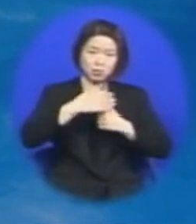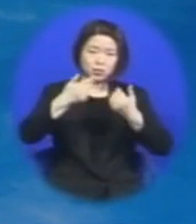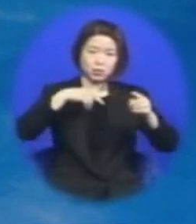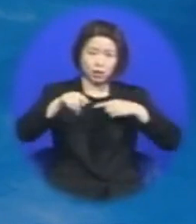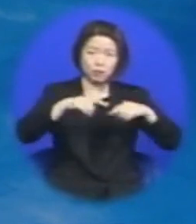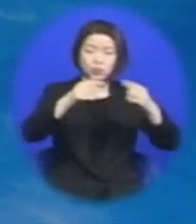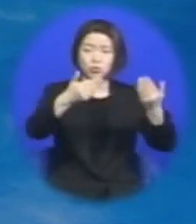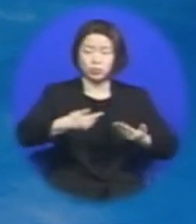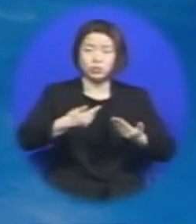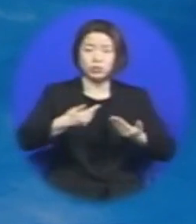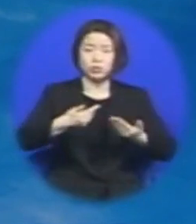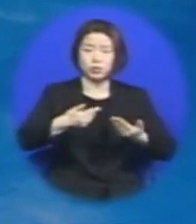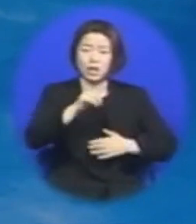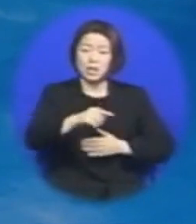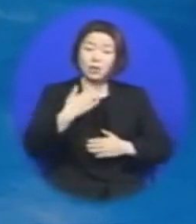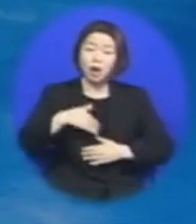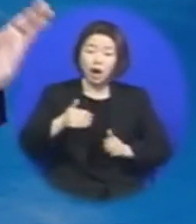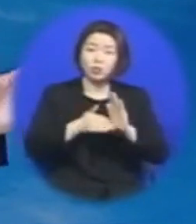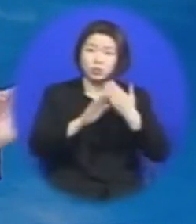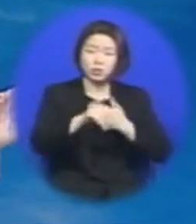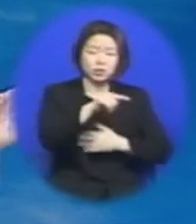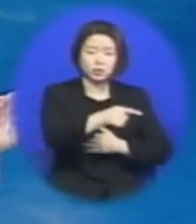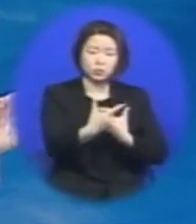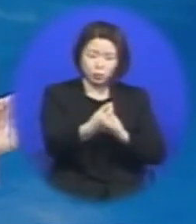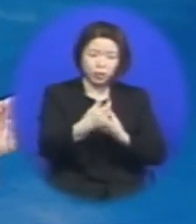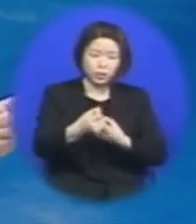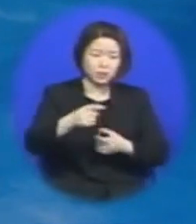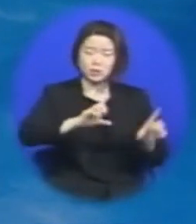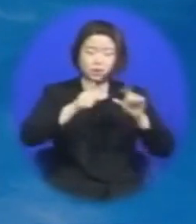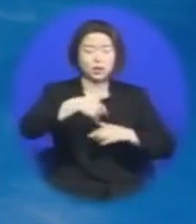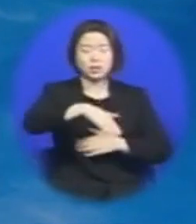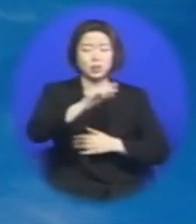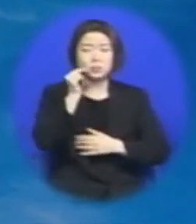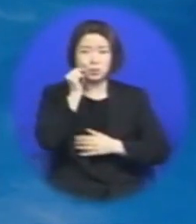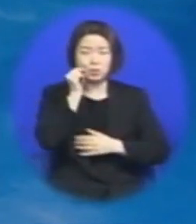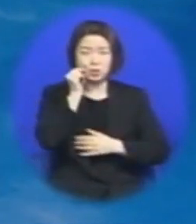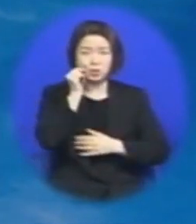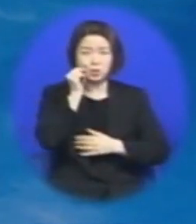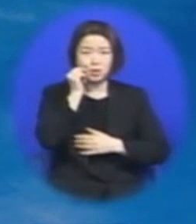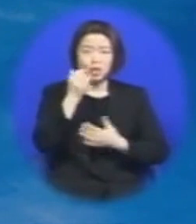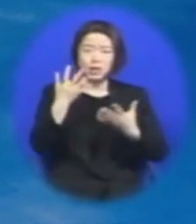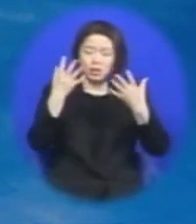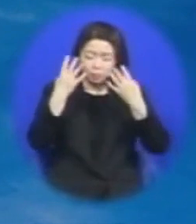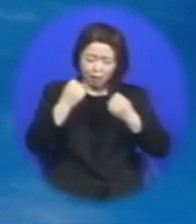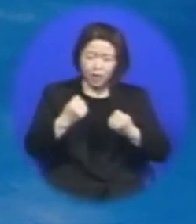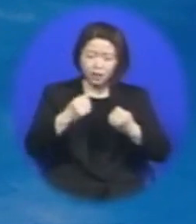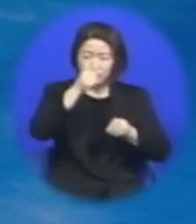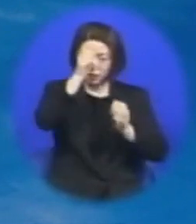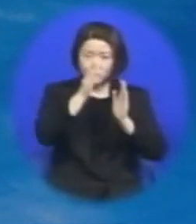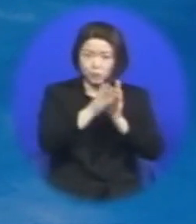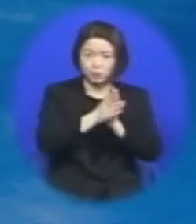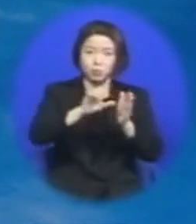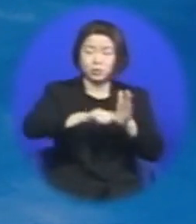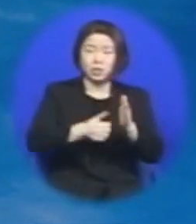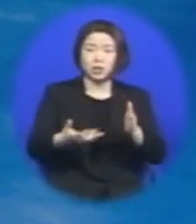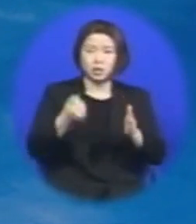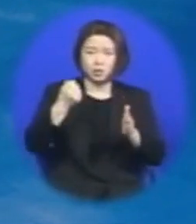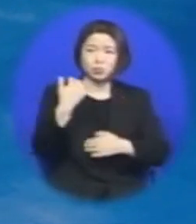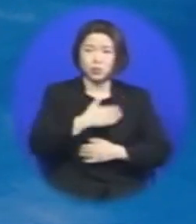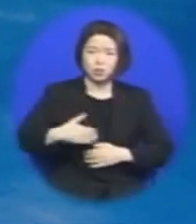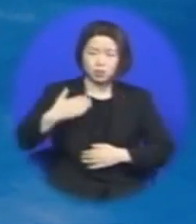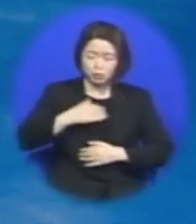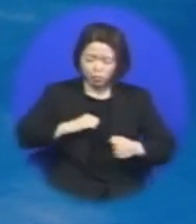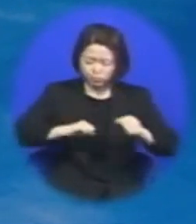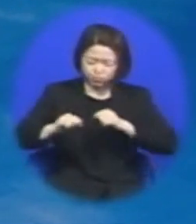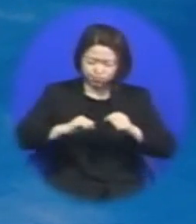살아 이제는 더 많은 기도의 시간을 가지고 더 적게 몸부림치는 삶을 살아야 되는데 저는